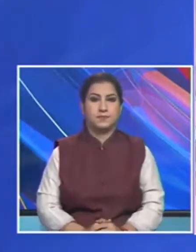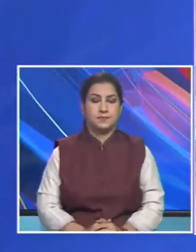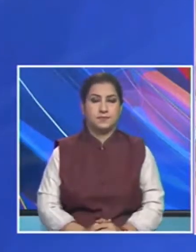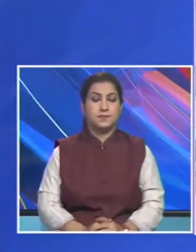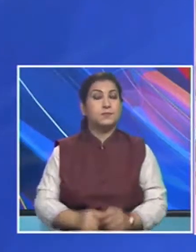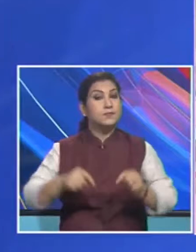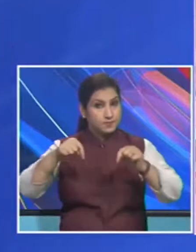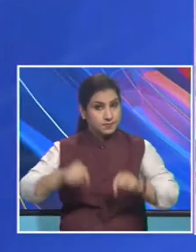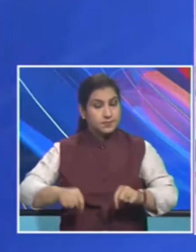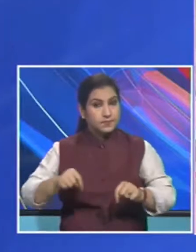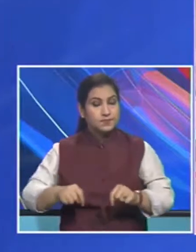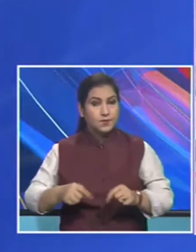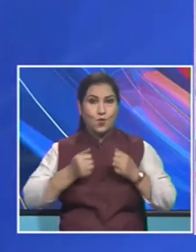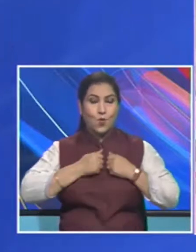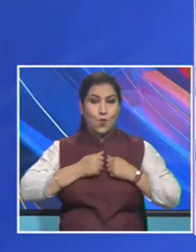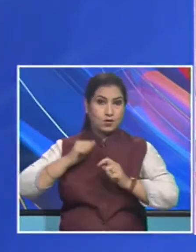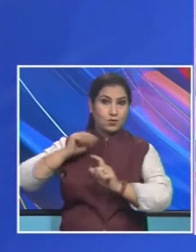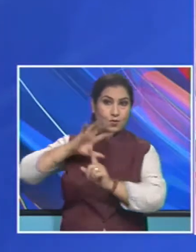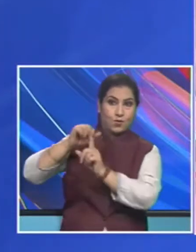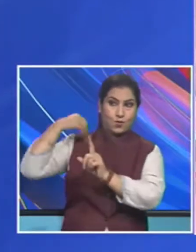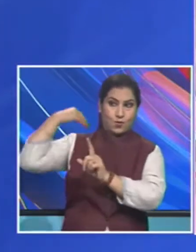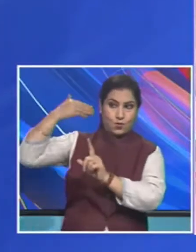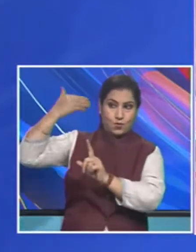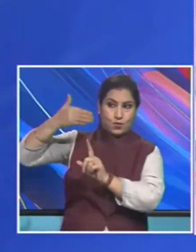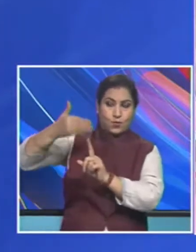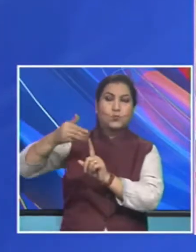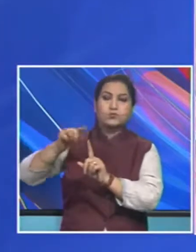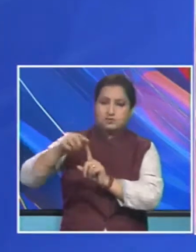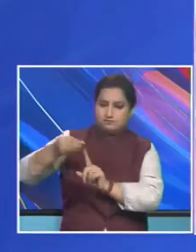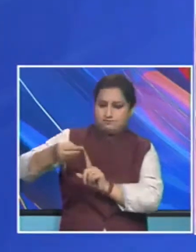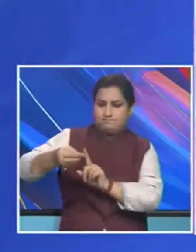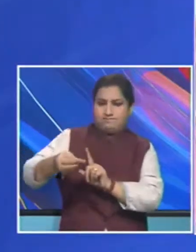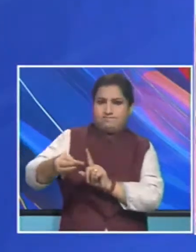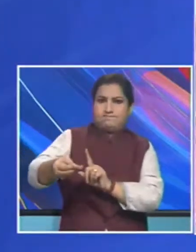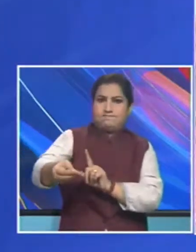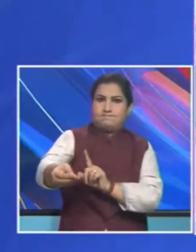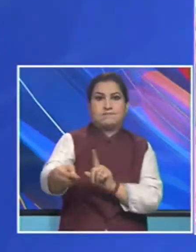That is a legacy we leave behind.